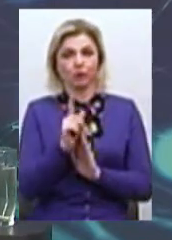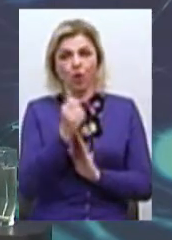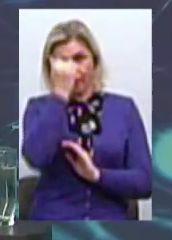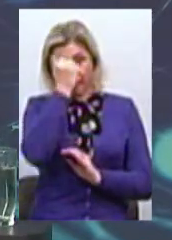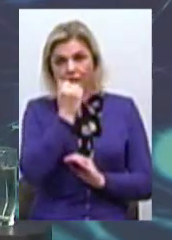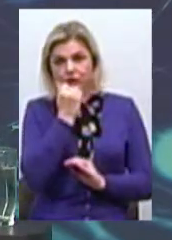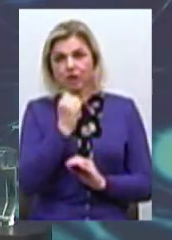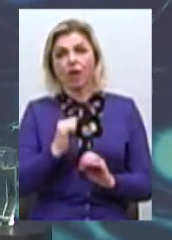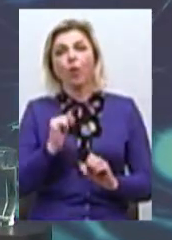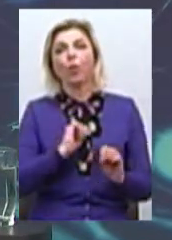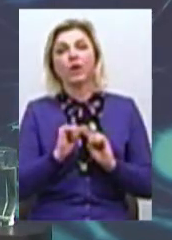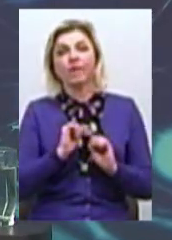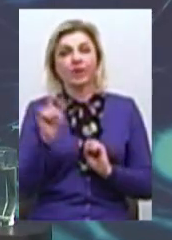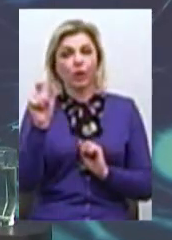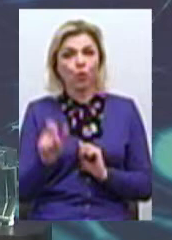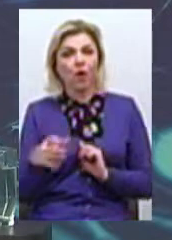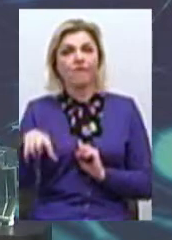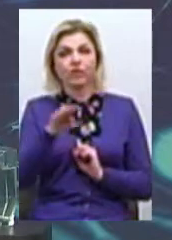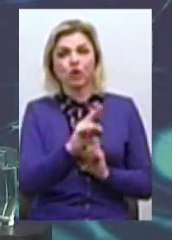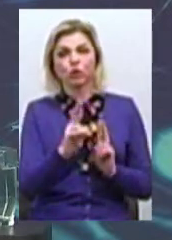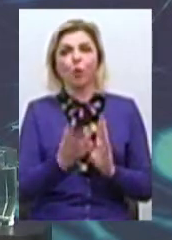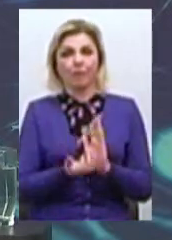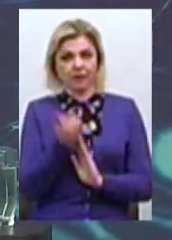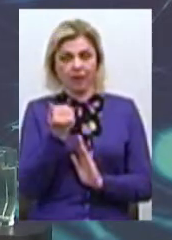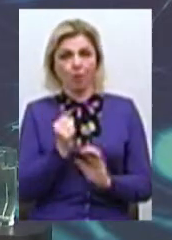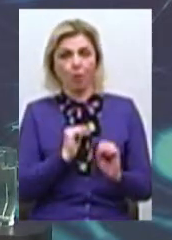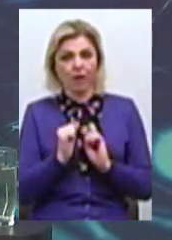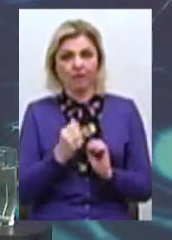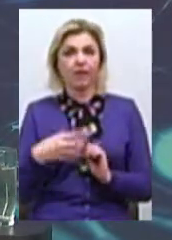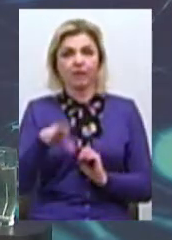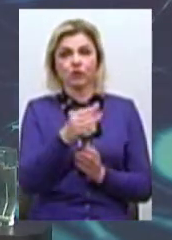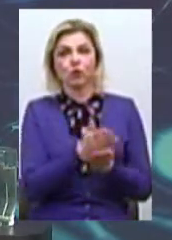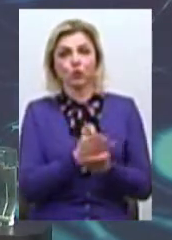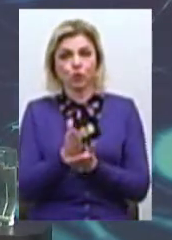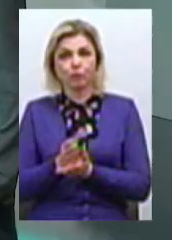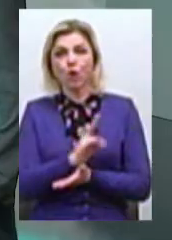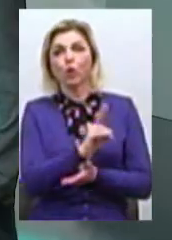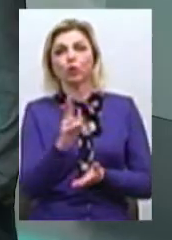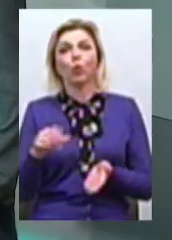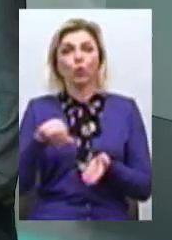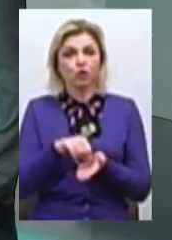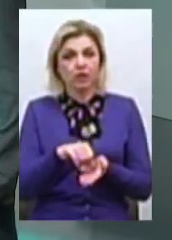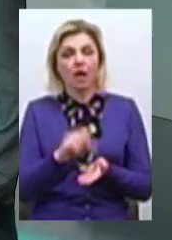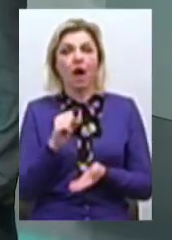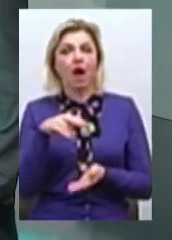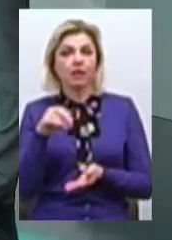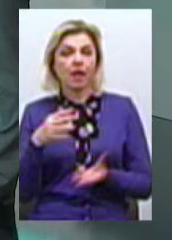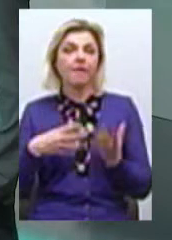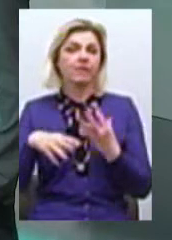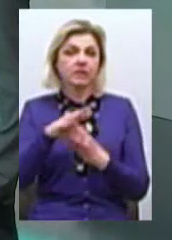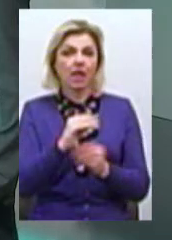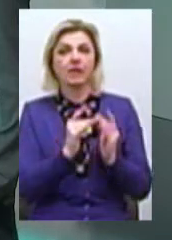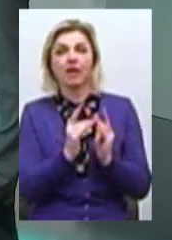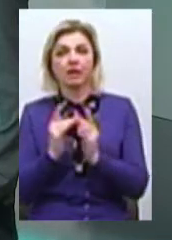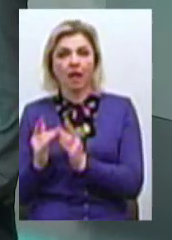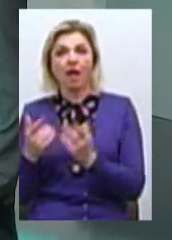керівнику і всім, хто підтримав, всі управління, всі служби, хто приймав участь, але всі інтернатні заклади, де